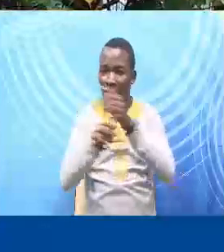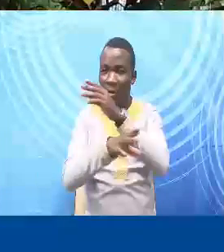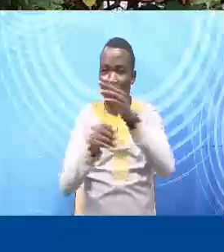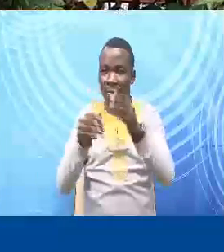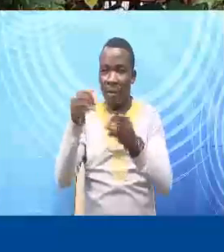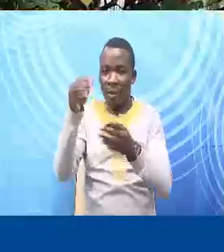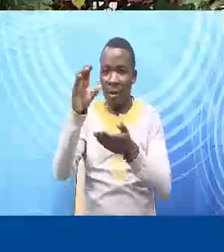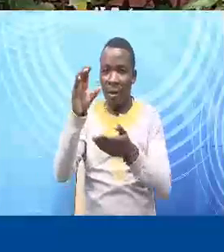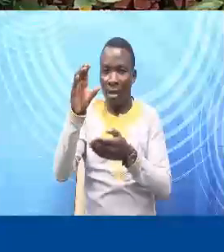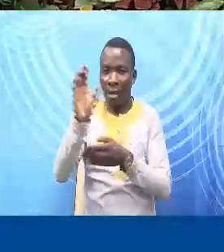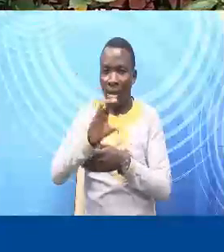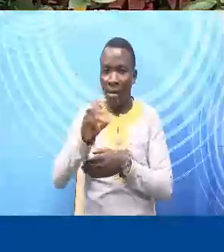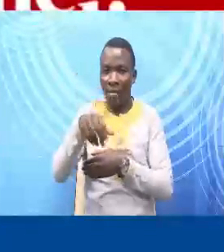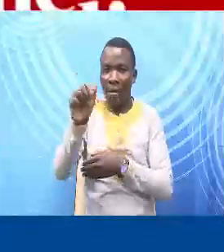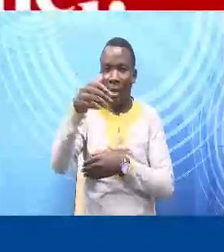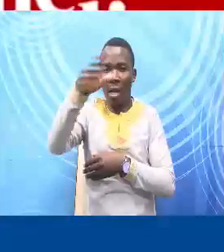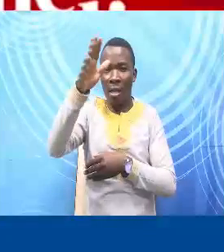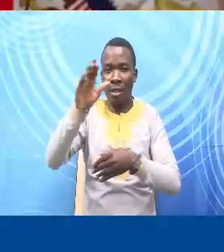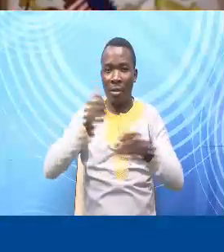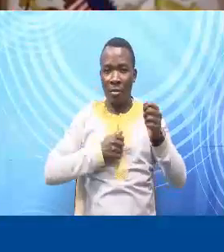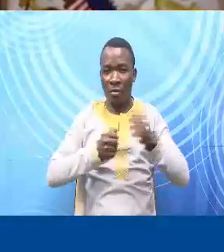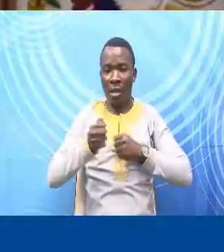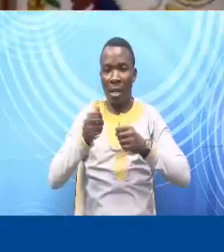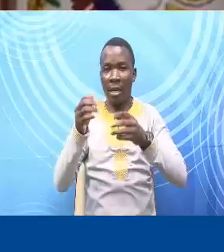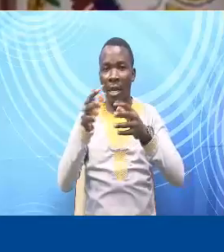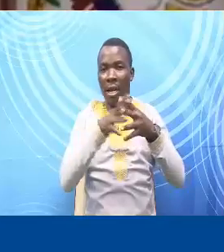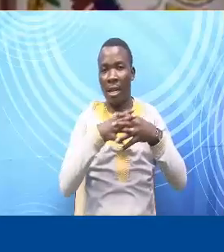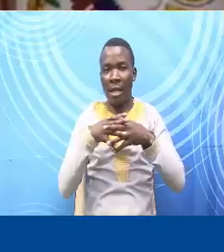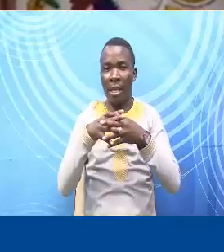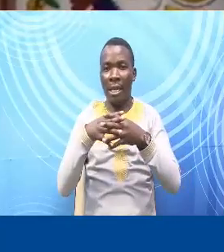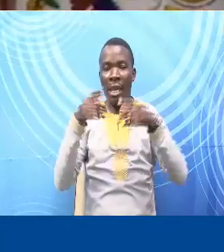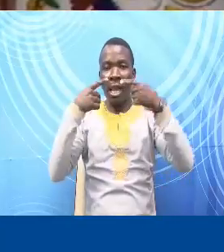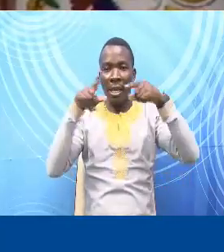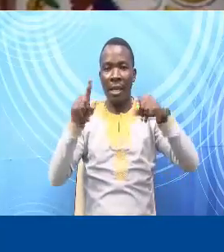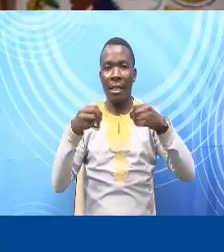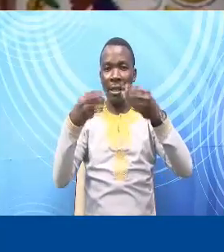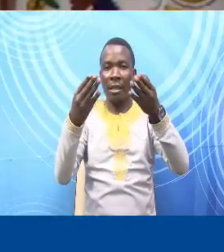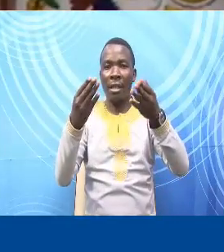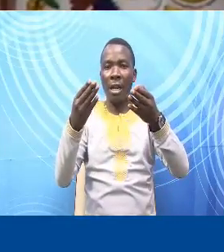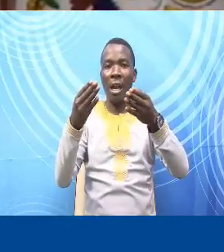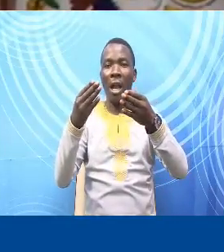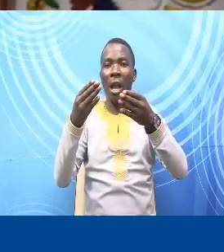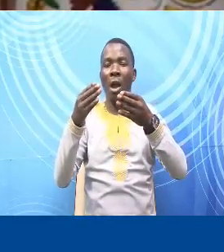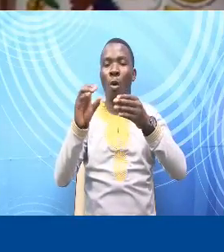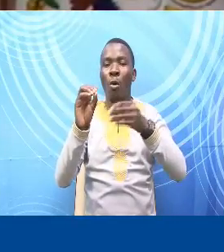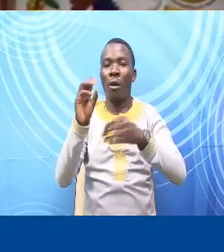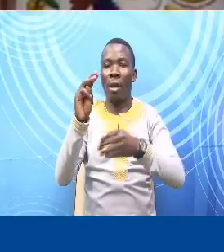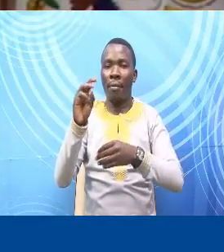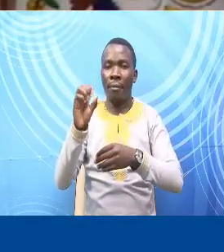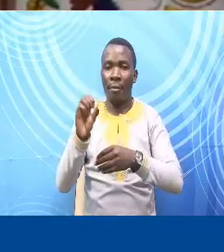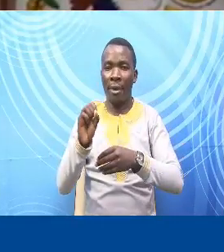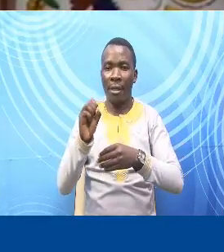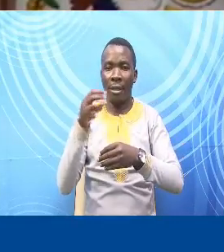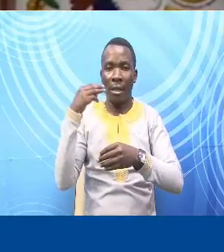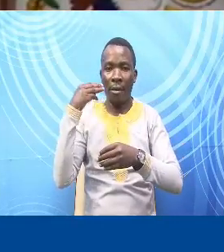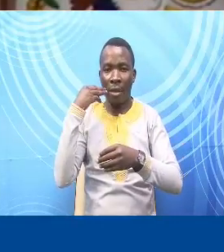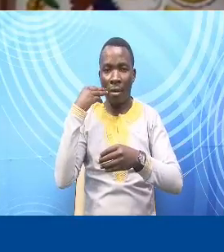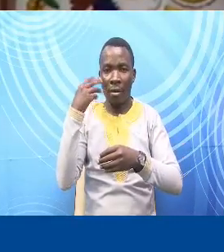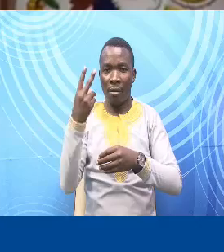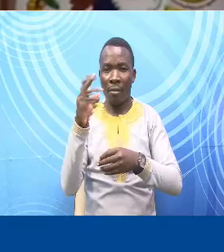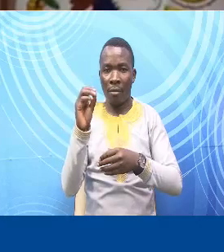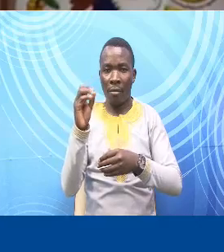Rwanda guverinoma ya Leta Zunze za Amerika yatangaje ko igiye guha ishami ry'umuryango w'imbye ryita ku buzima OMS miliyoni 200